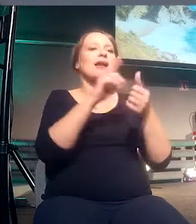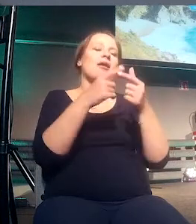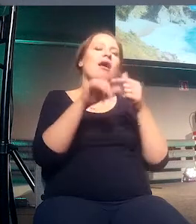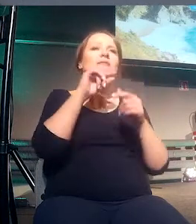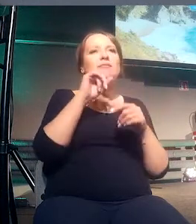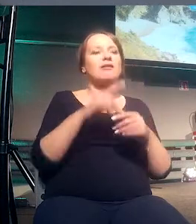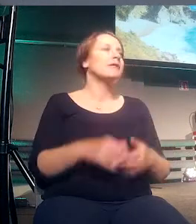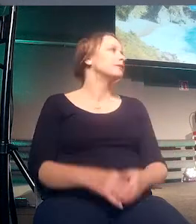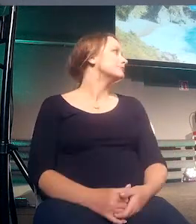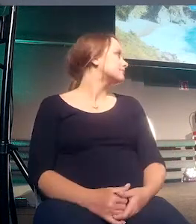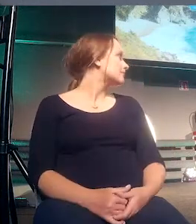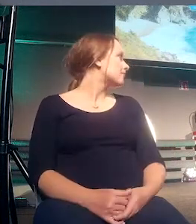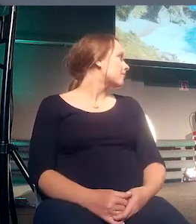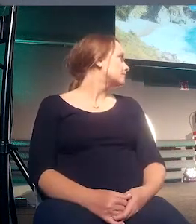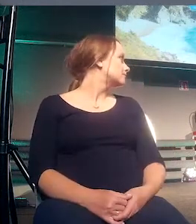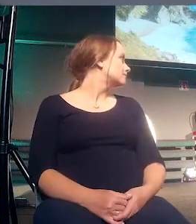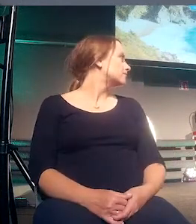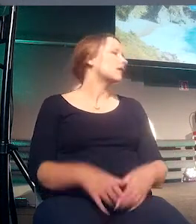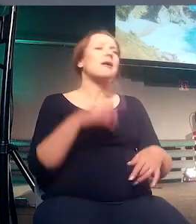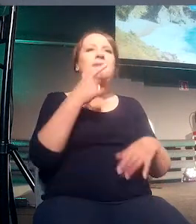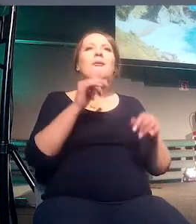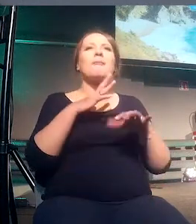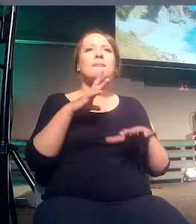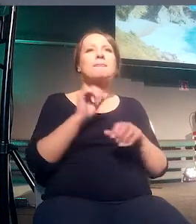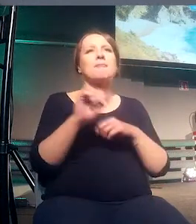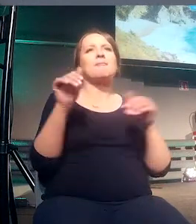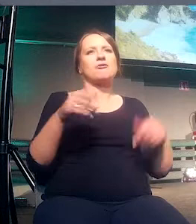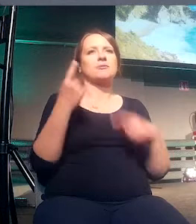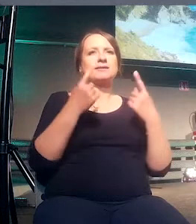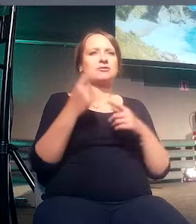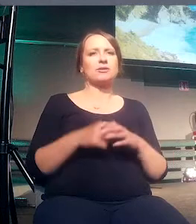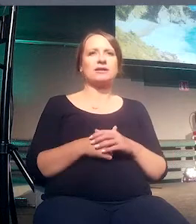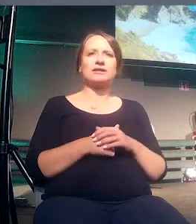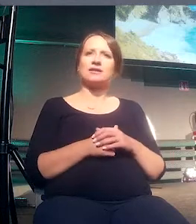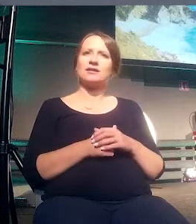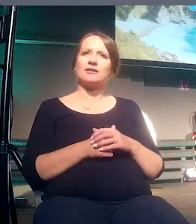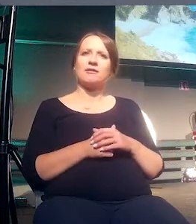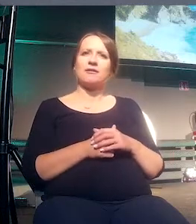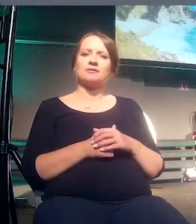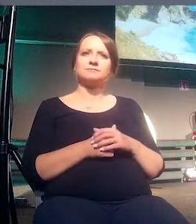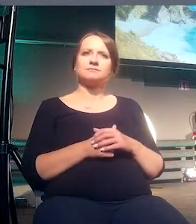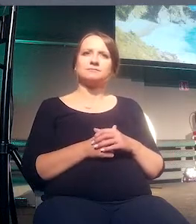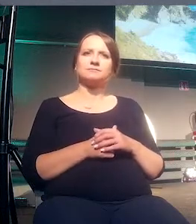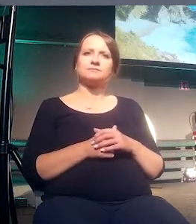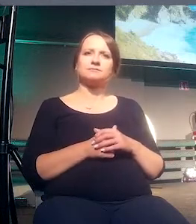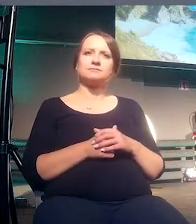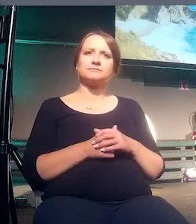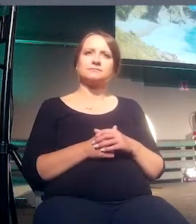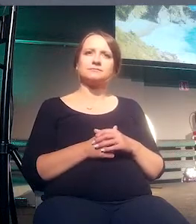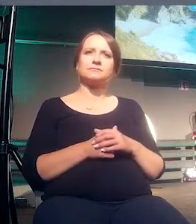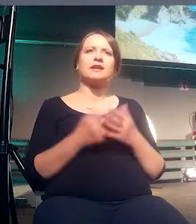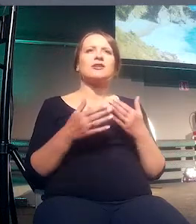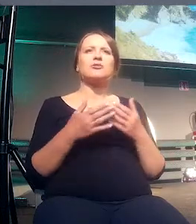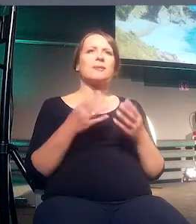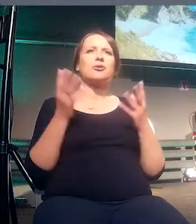Dribbble czy Behance, nigdy nie mogą się wydarzyć ze względu na to, że nie są wdrażalne z powodów technologicznych albo w ogóle nie